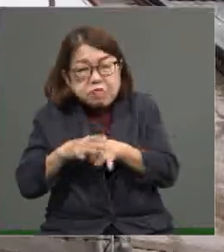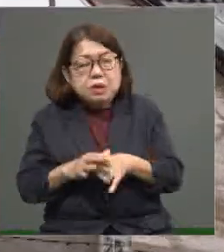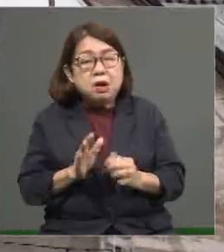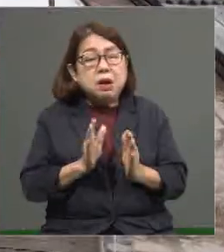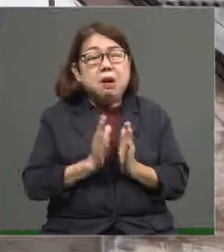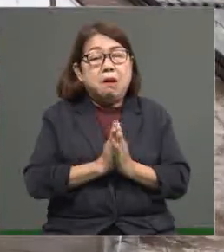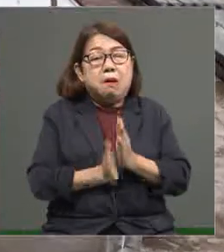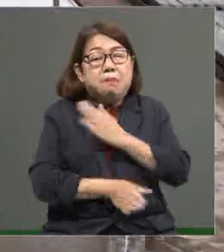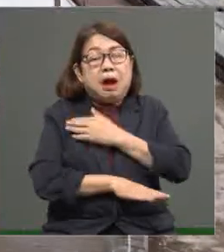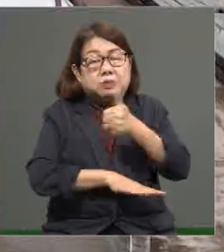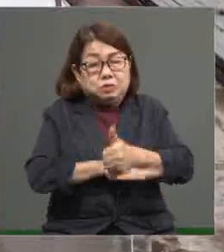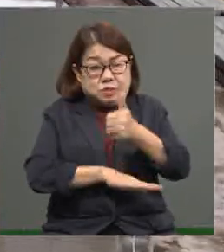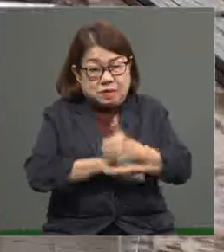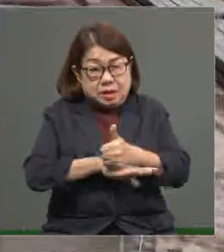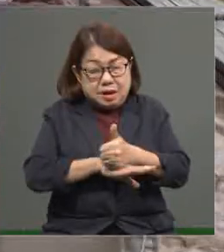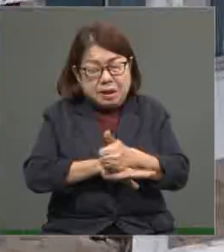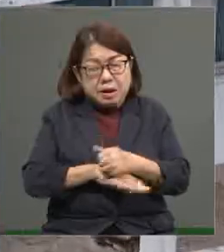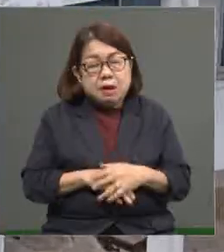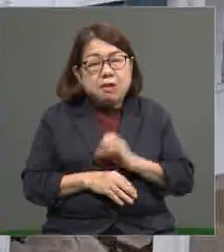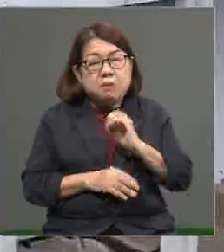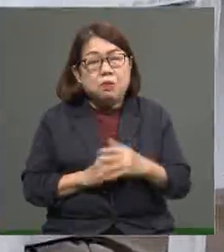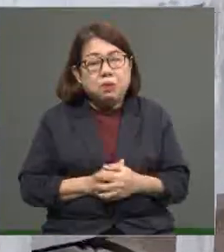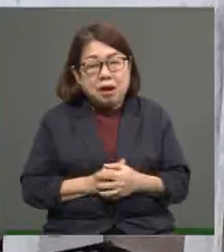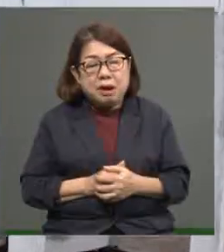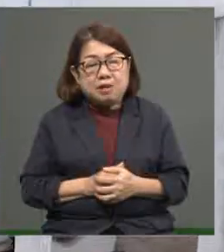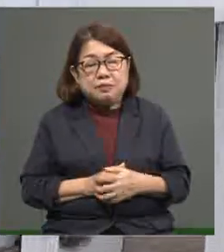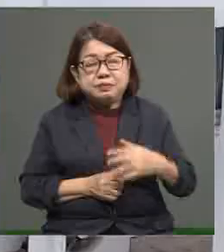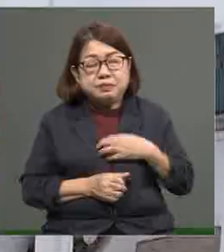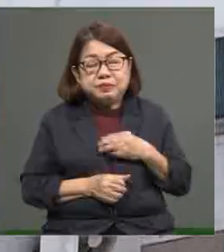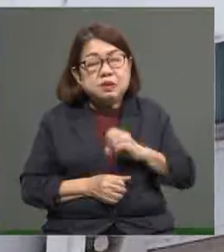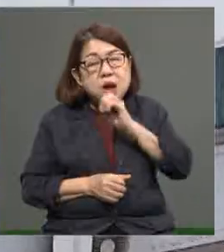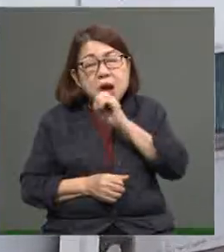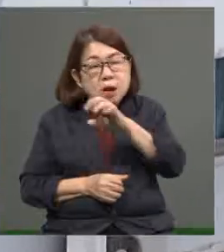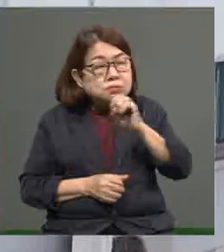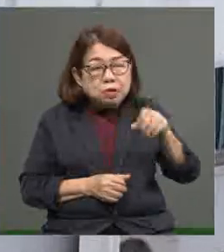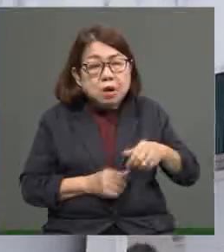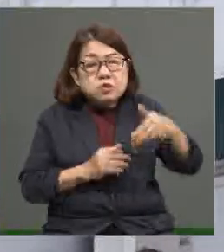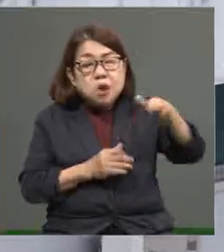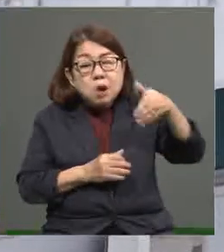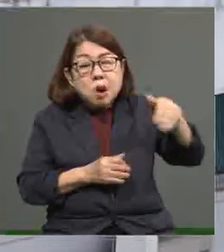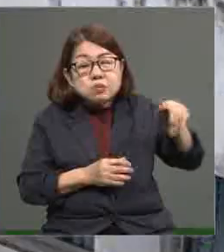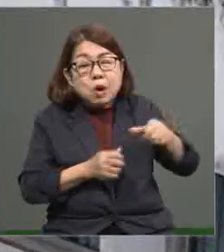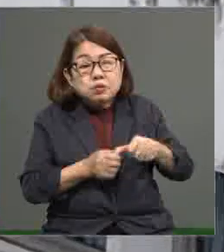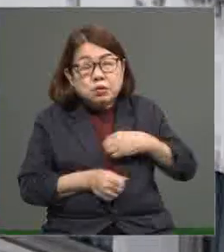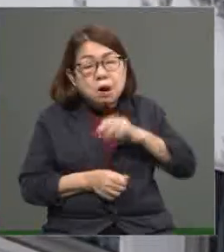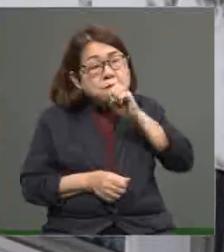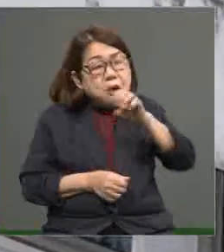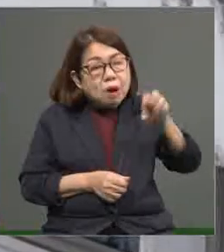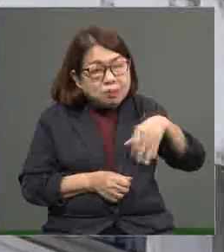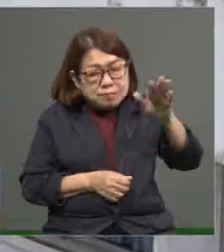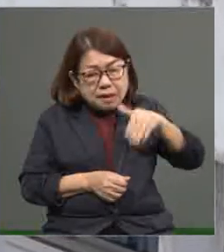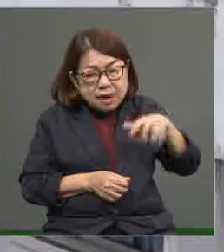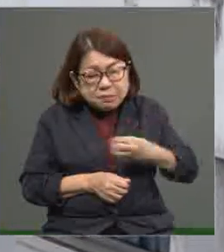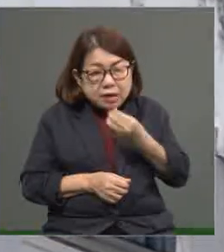จริยาพรเจ้าอาวาสวัดธงทองพอท่านมาถึงเนี่ยเรียกลิงที่หนีจากกรงอยู่ด้านนอกเข้ามากินอาหารได้